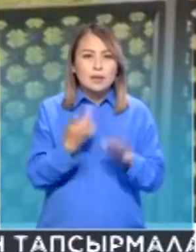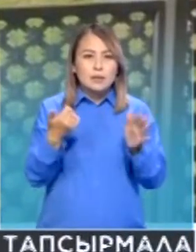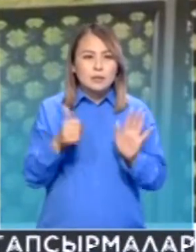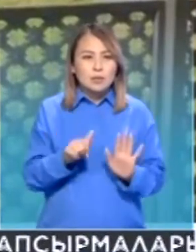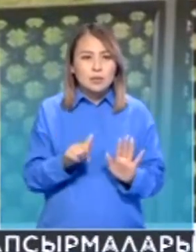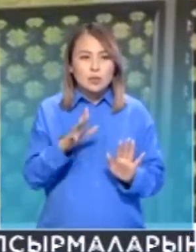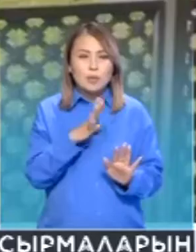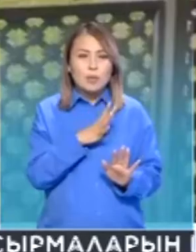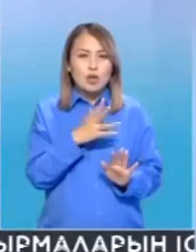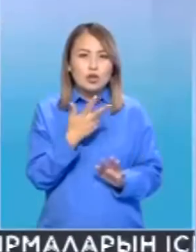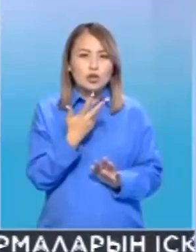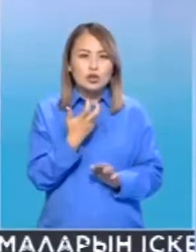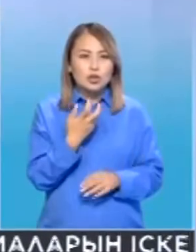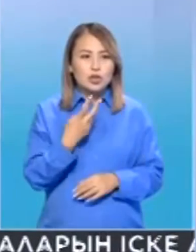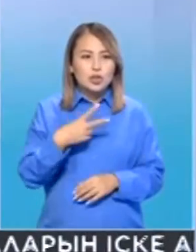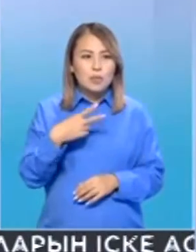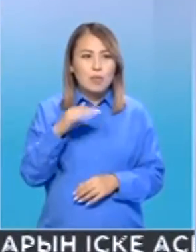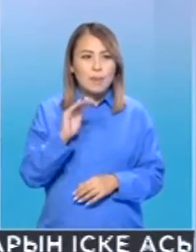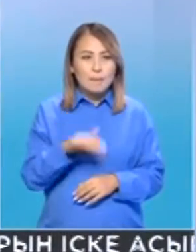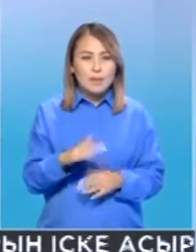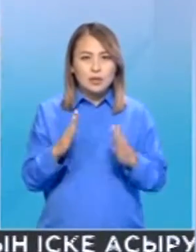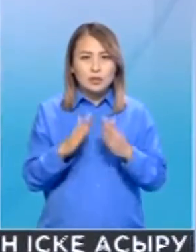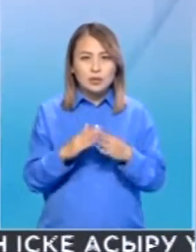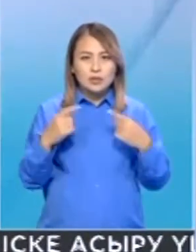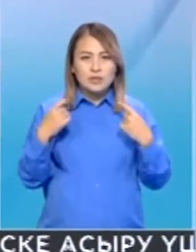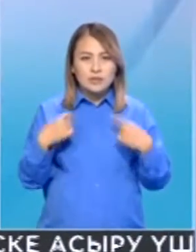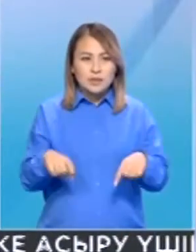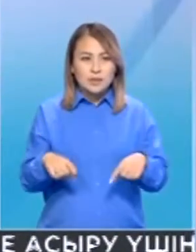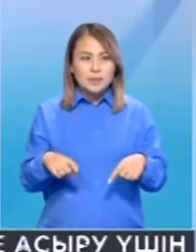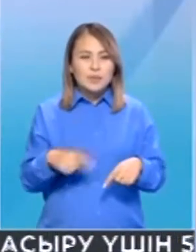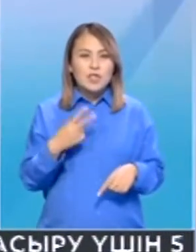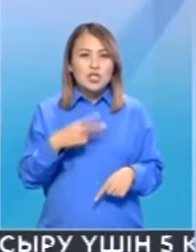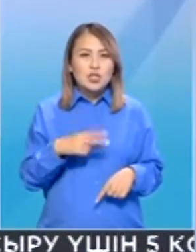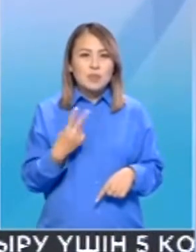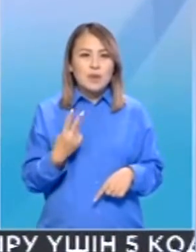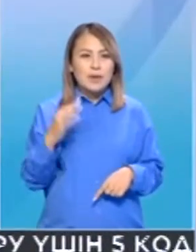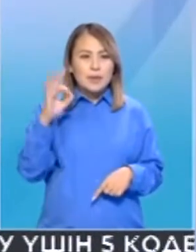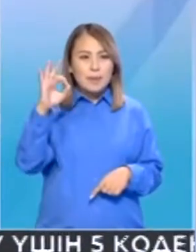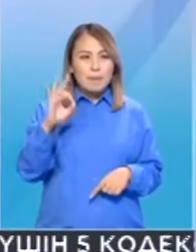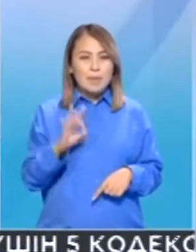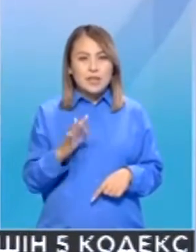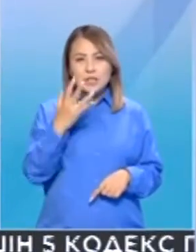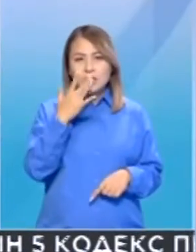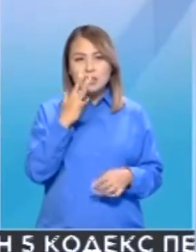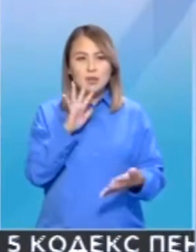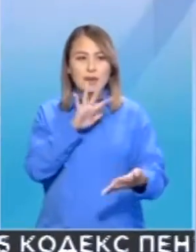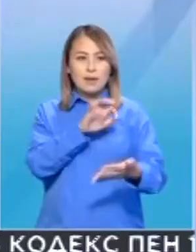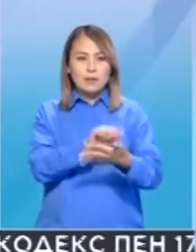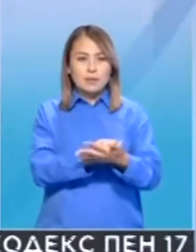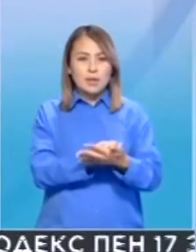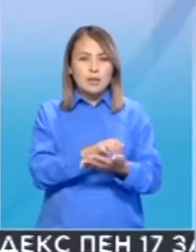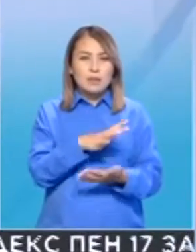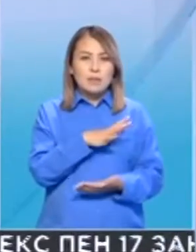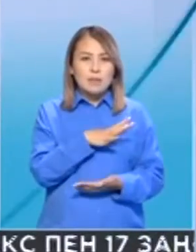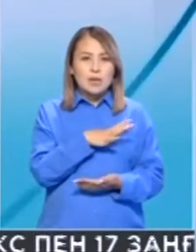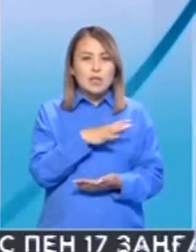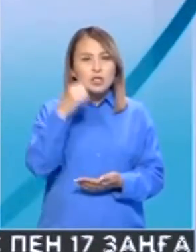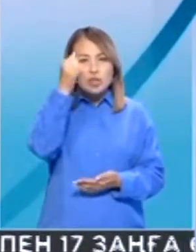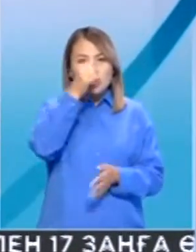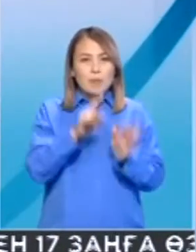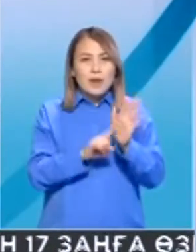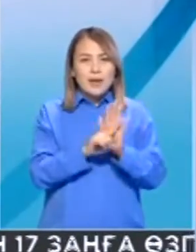аяғы 320 мыңдай тұрғын үй сатылған, олардың 22%-ға жуығын шетелдіктер алған. Жыл басынан бері